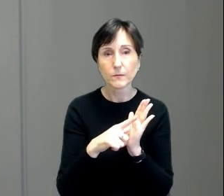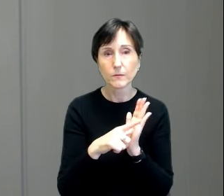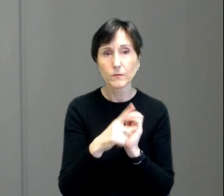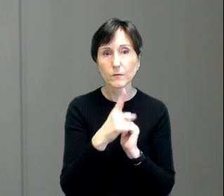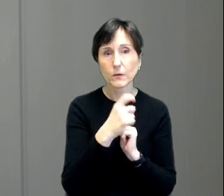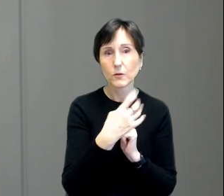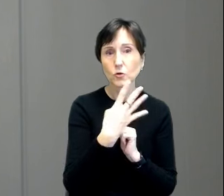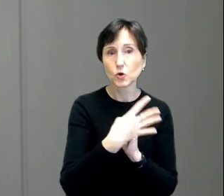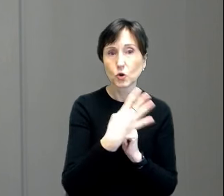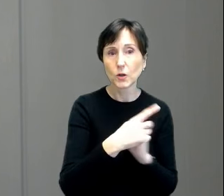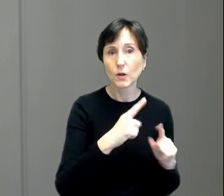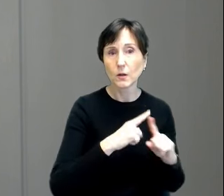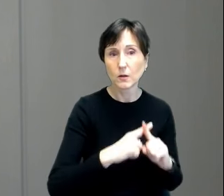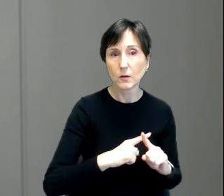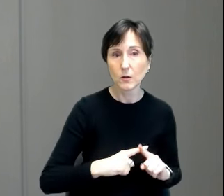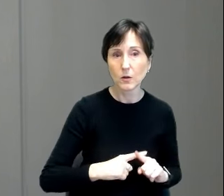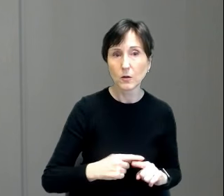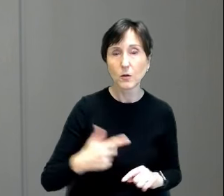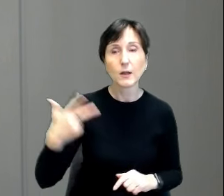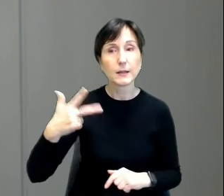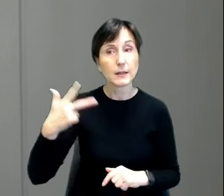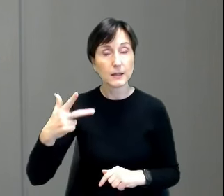amatininkų ir 30